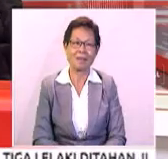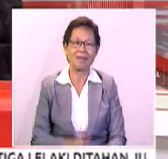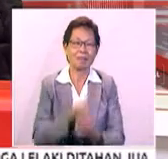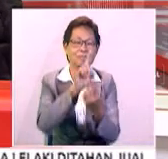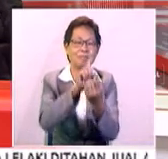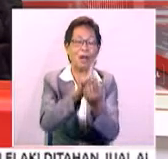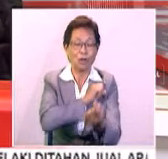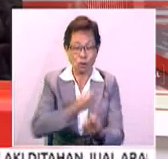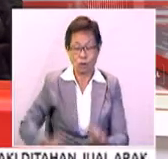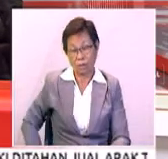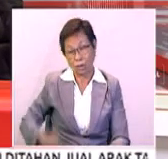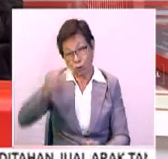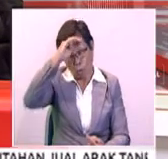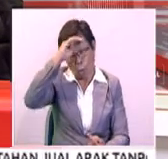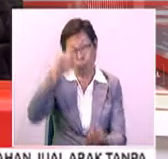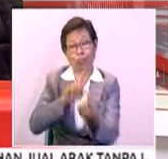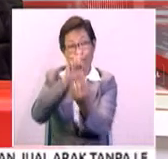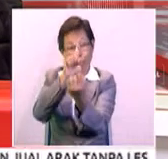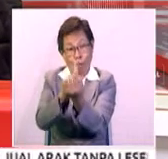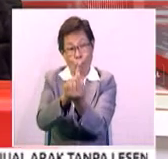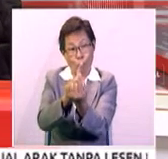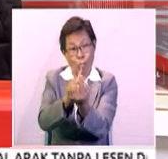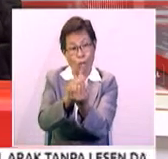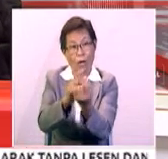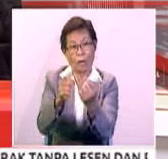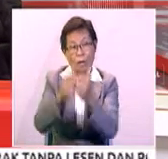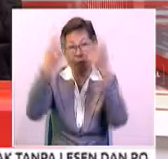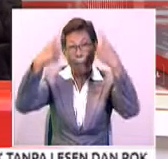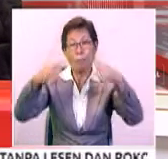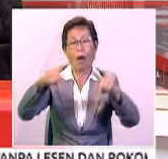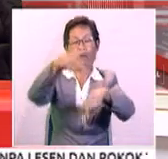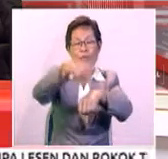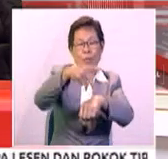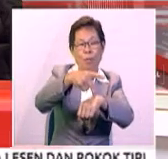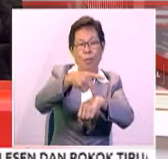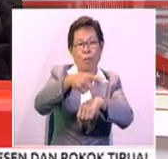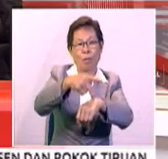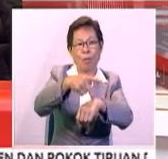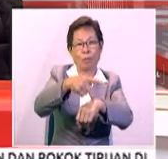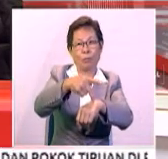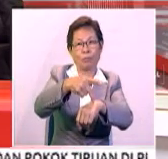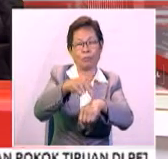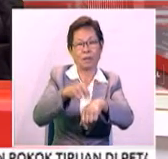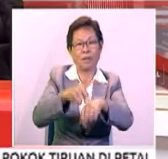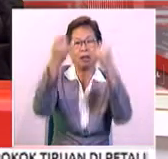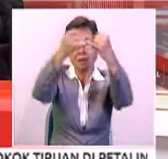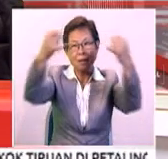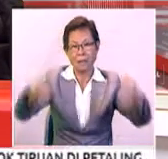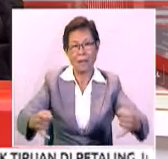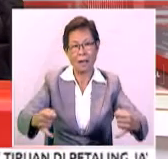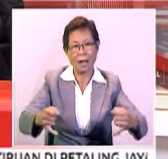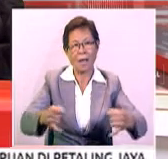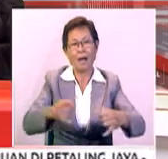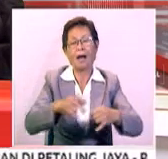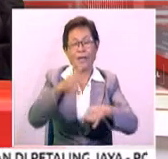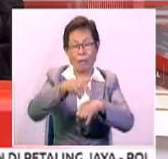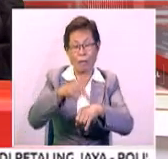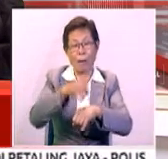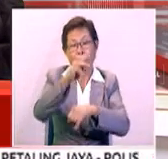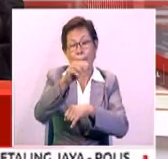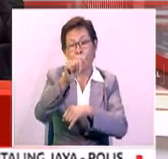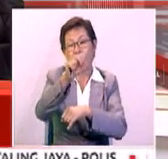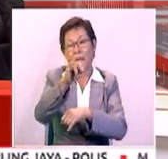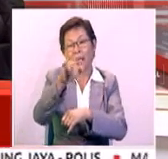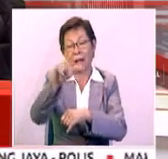Pertemuan Sultan Johor Sultan Ibrahim Sultan Iskandar dengan Presiden Filipina Rodrigo Duterte di Istana Malacanang, Manila,